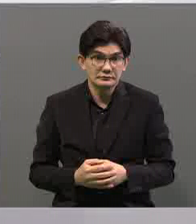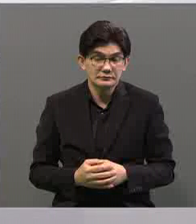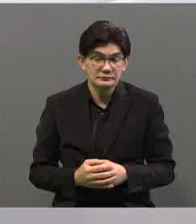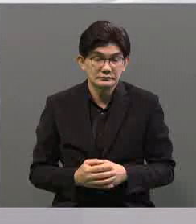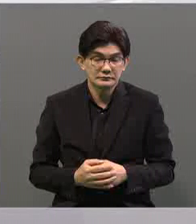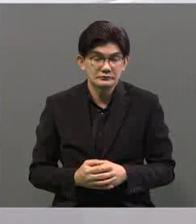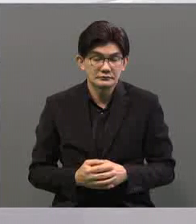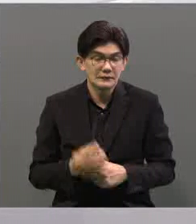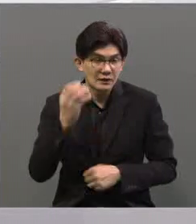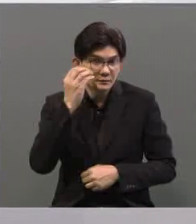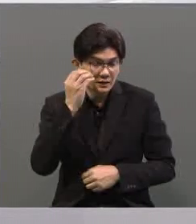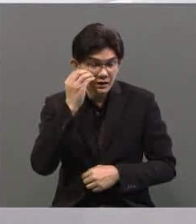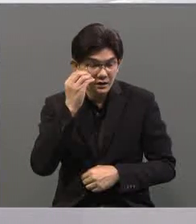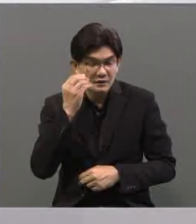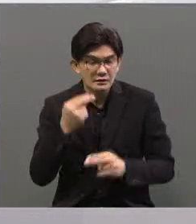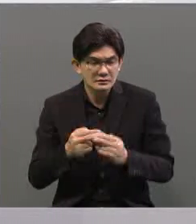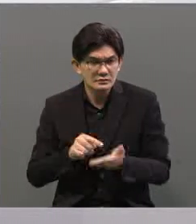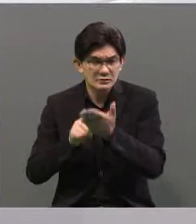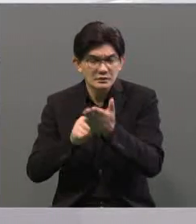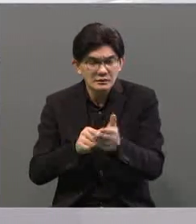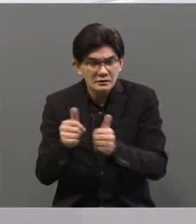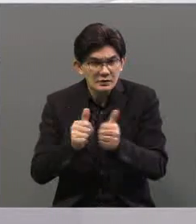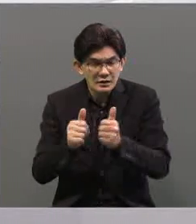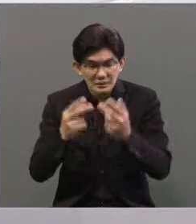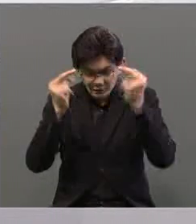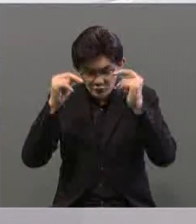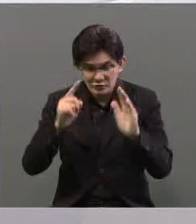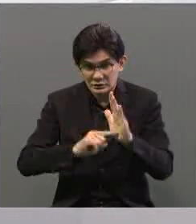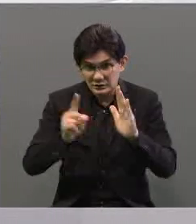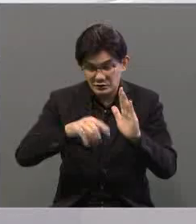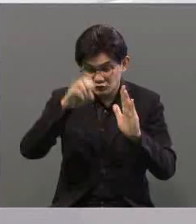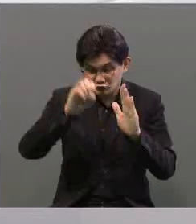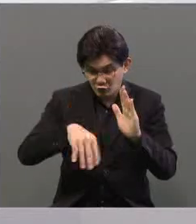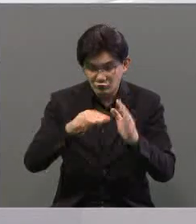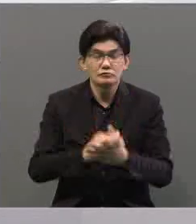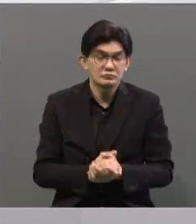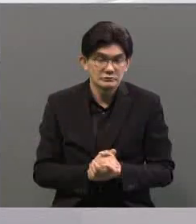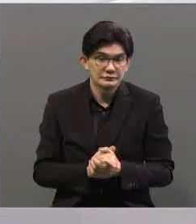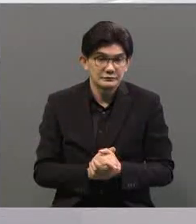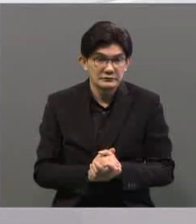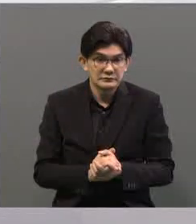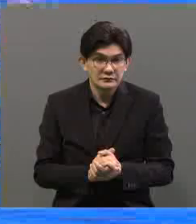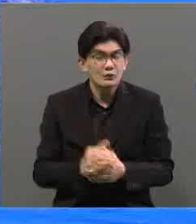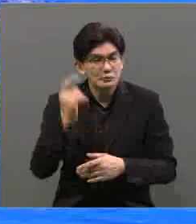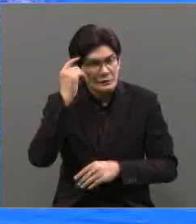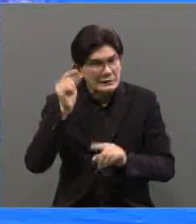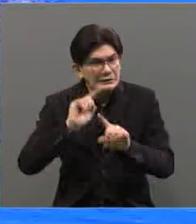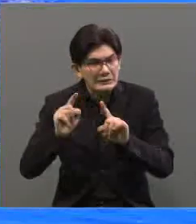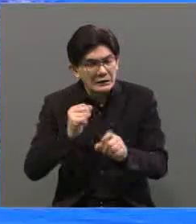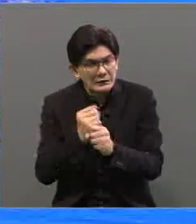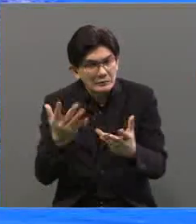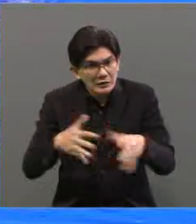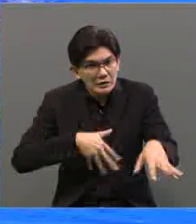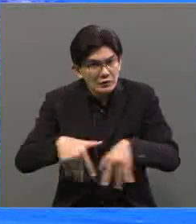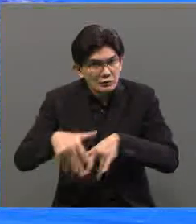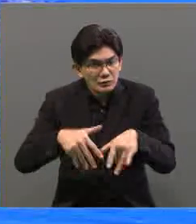อ่ะหลังจากเชื่อมของคุณพิธานในการโหวตในการเป็นนายกรัฐมนตรีคนที่ 30รอบแรกไม่ผ่านฮะมาดูความคิดความเห็นกันหน่อยนะฮะว่าเอ๊ะ